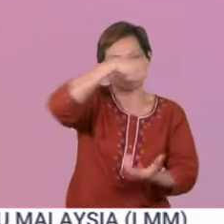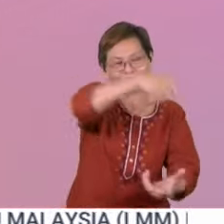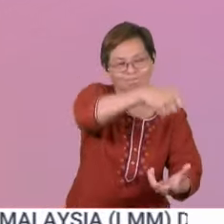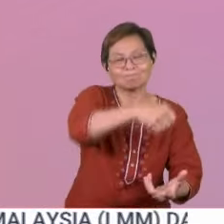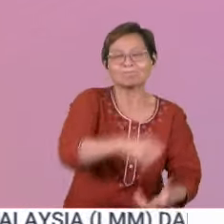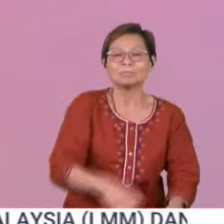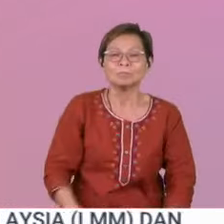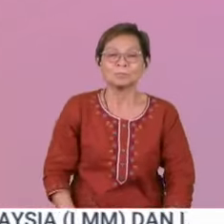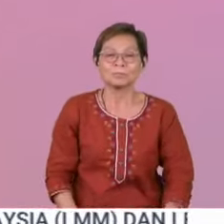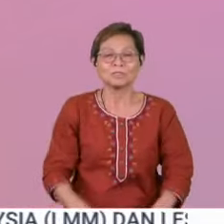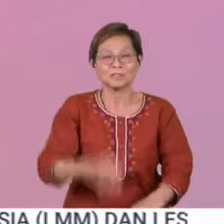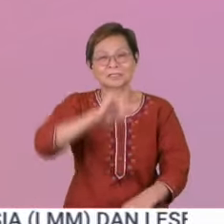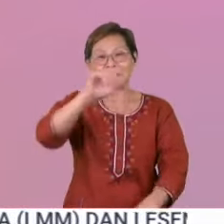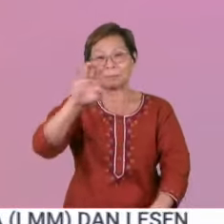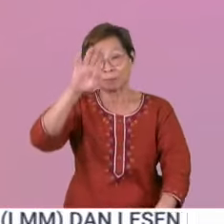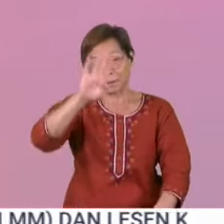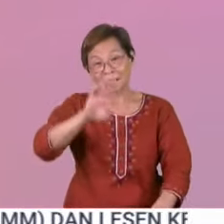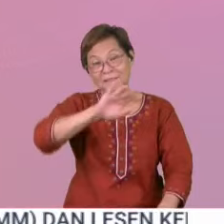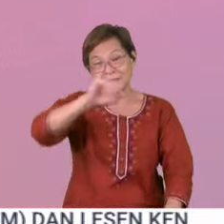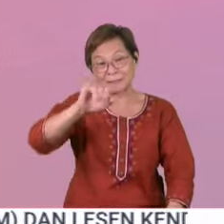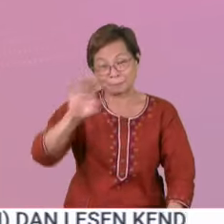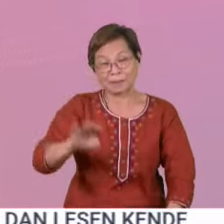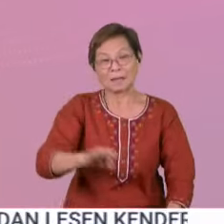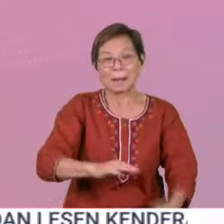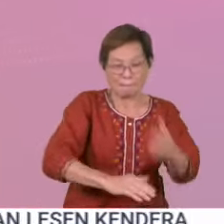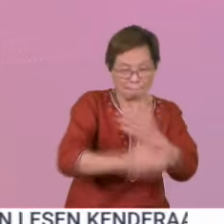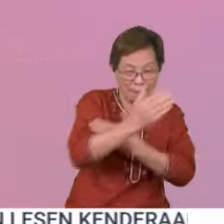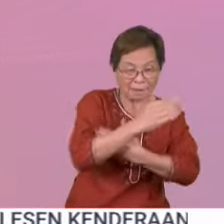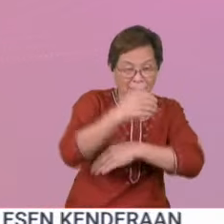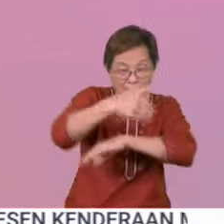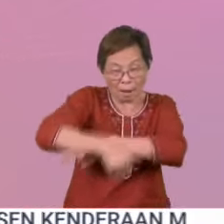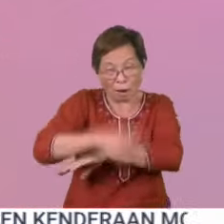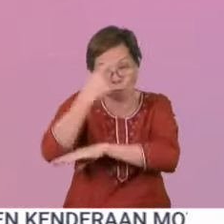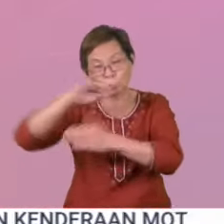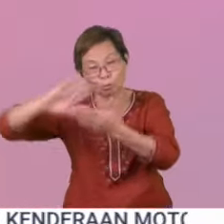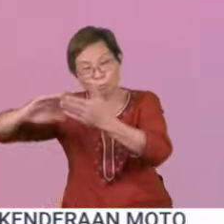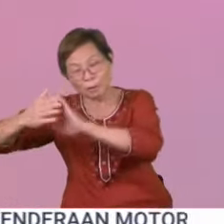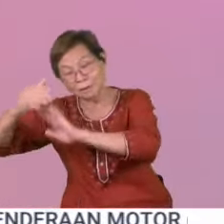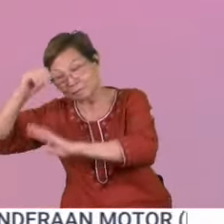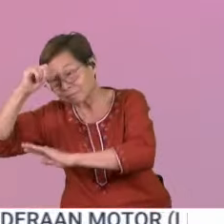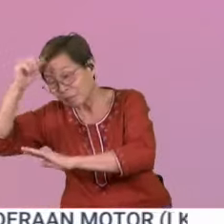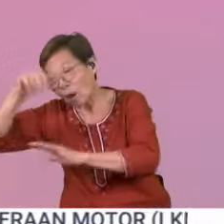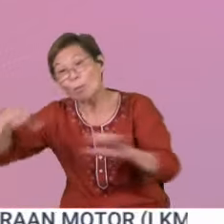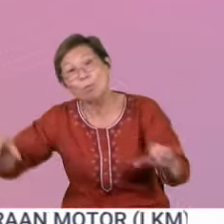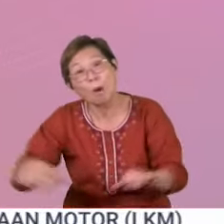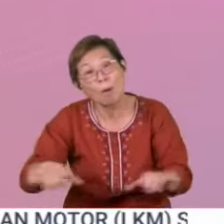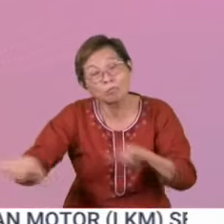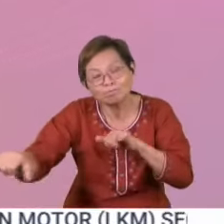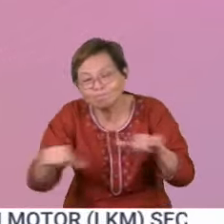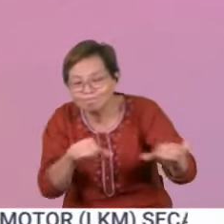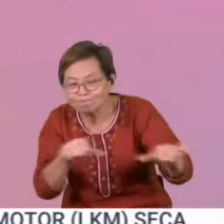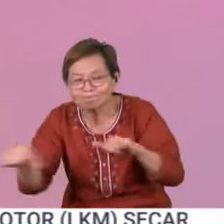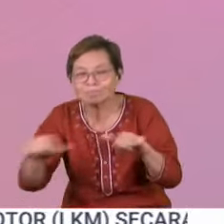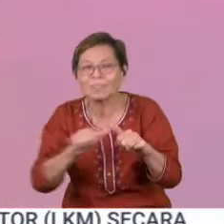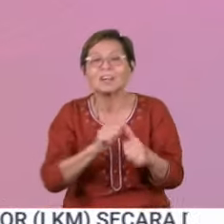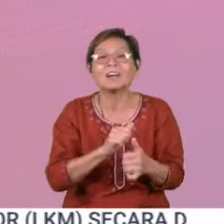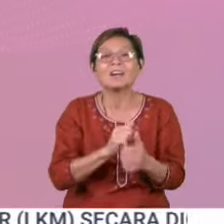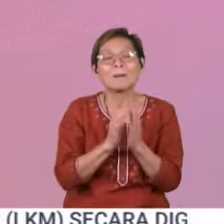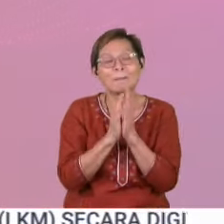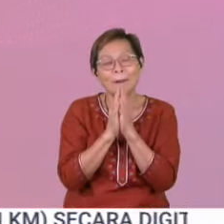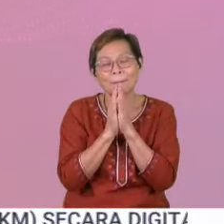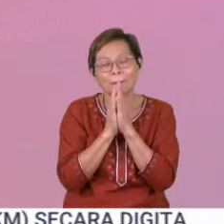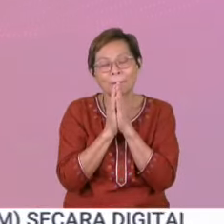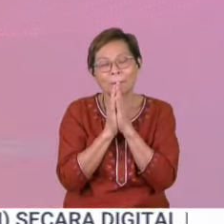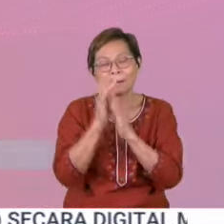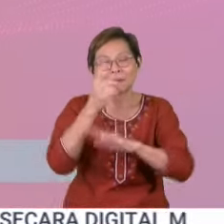Di Johor Bahru, dua sesi iaitu sesi pagi dan malam disediakan untuk masyarakat India melaksanakan aktiviti keagamaan